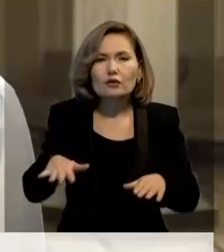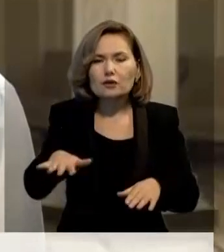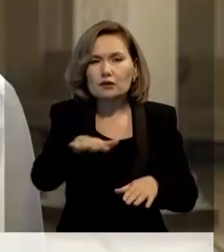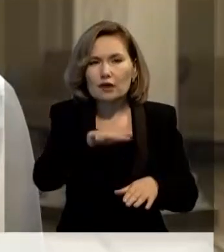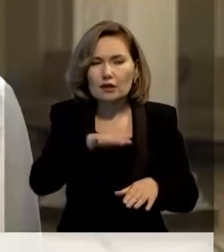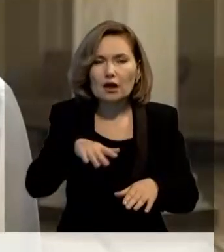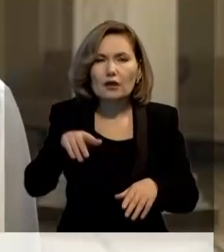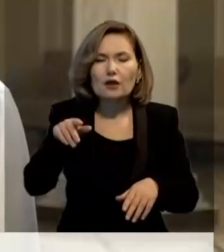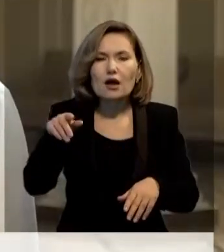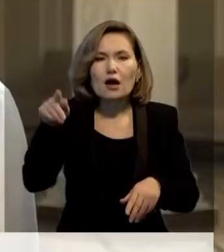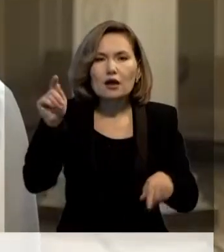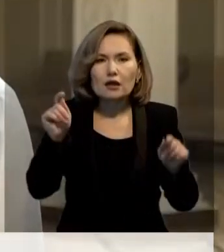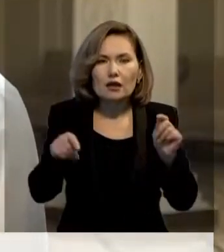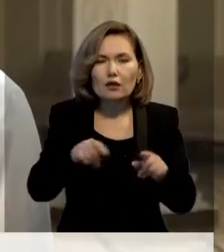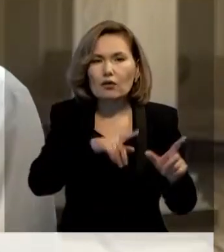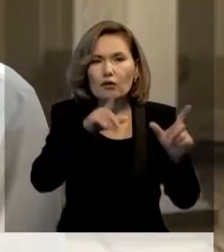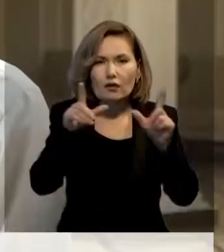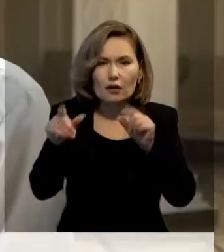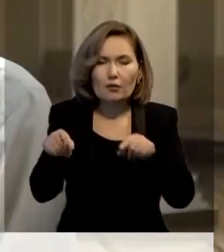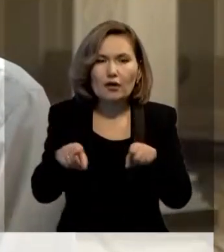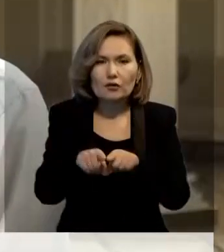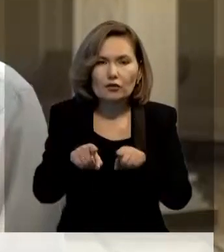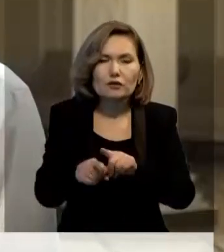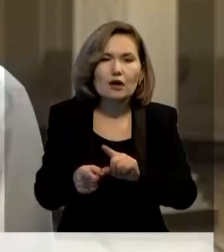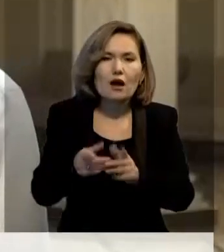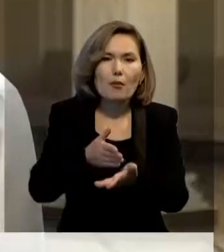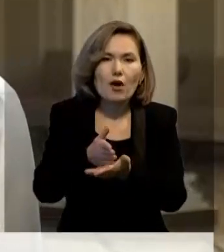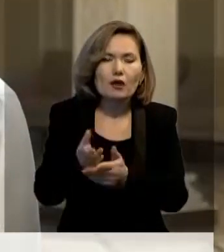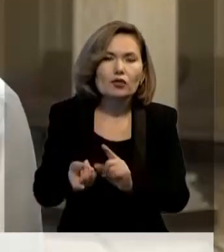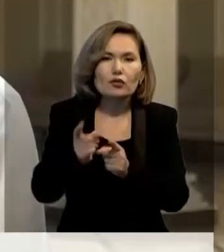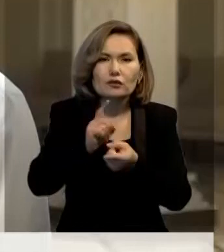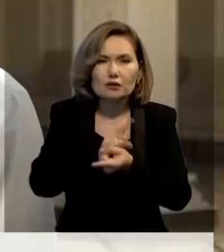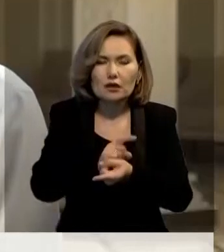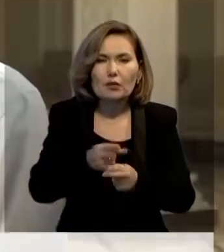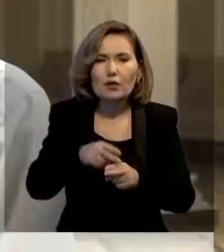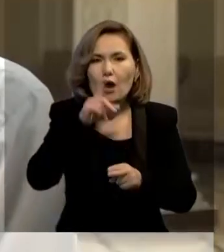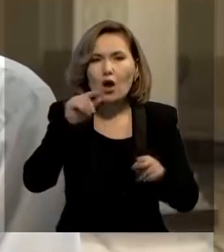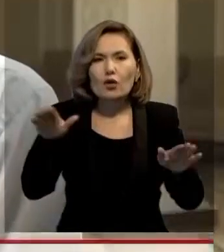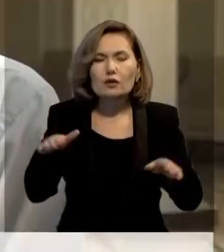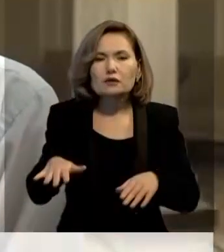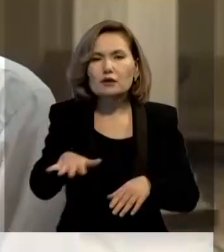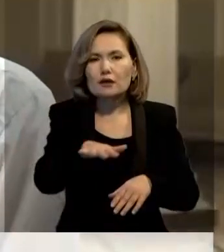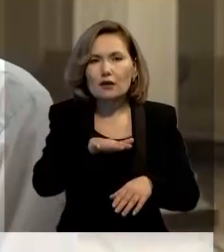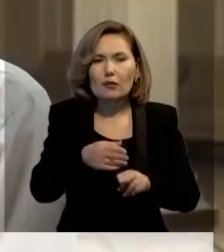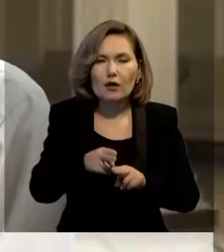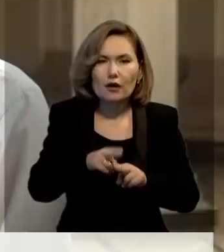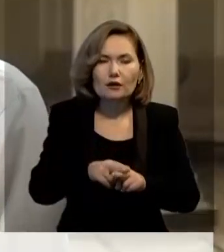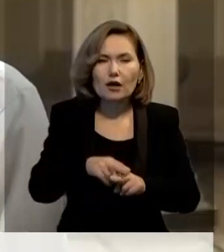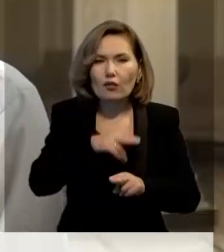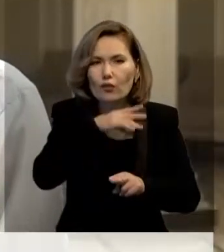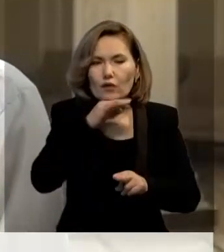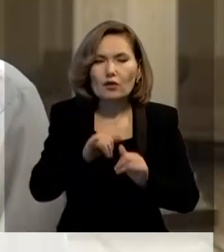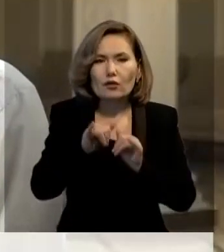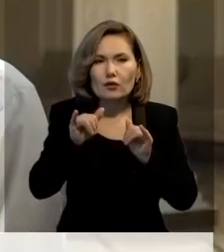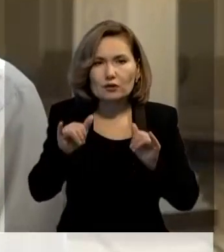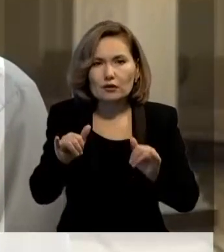қонуы миграция жолдарда сәл болса да өзгеруде. Немесе кейбір құстар бұрын аз кездессе көбірек кездеседі,